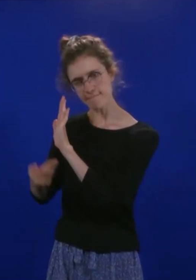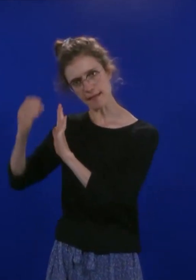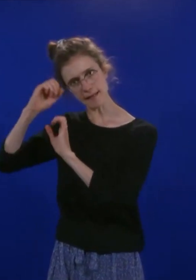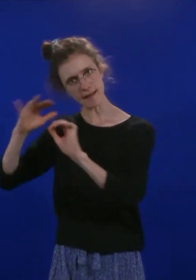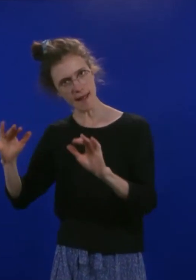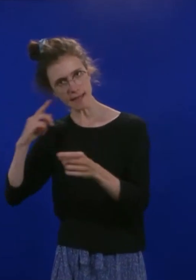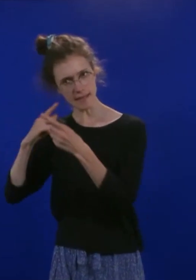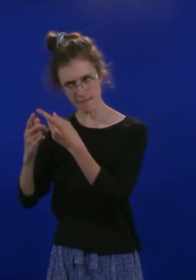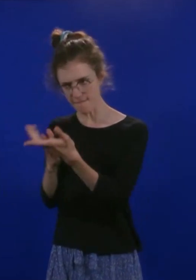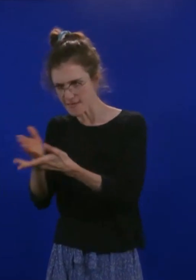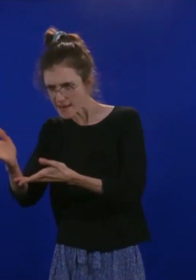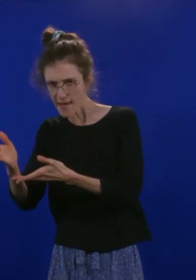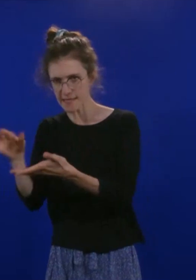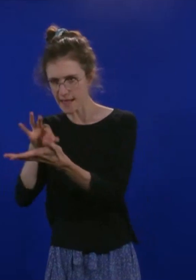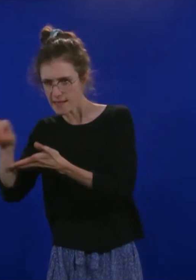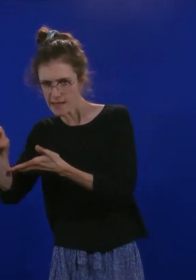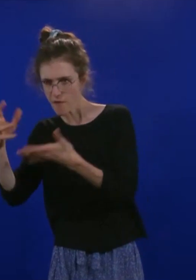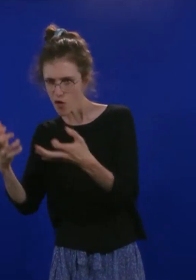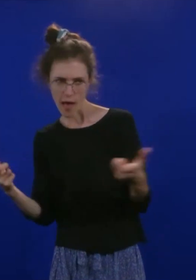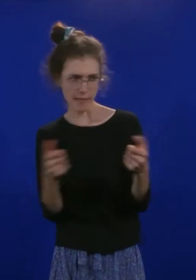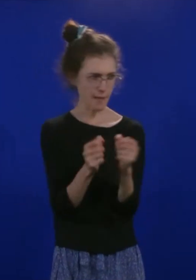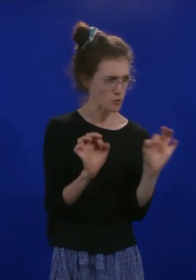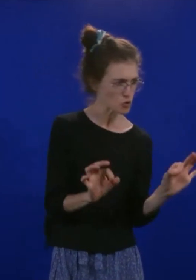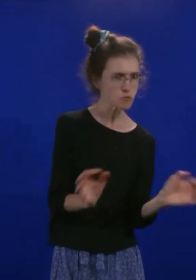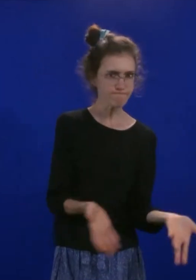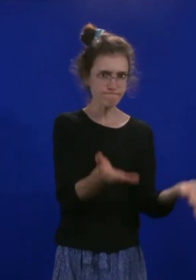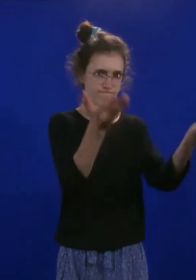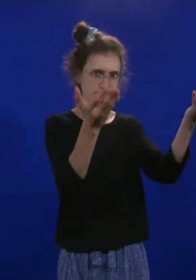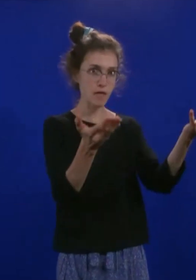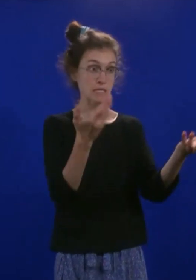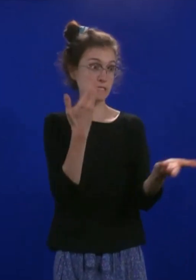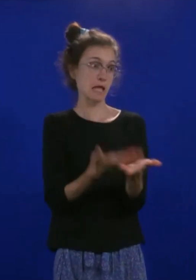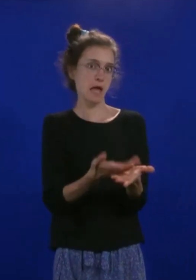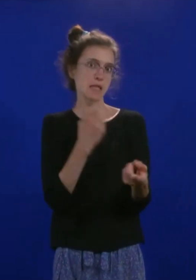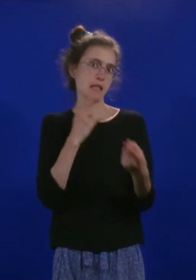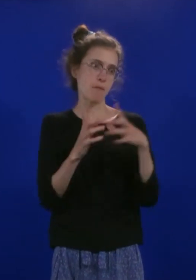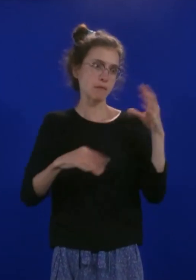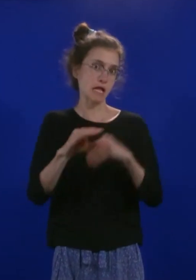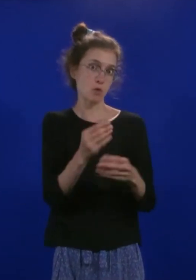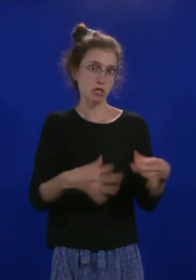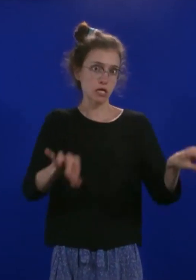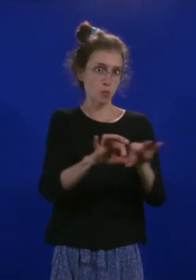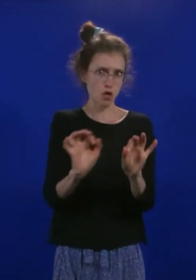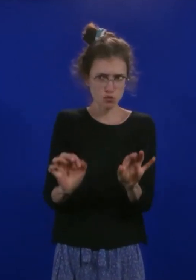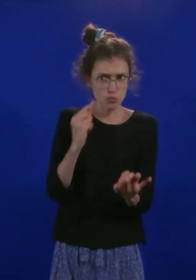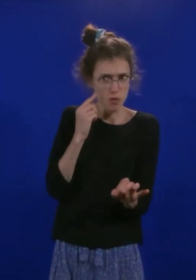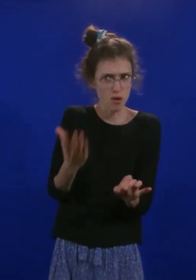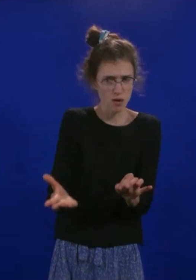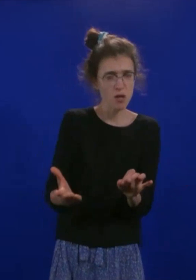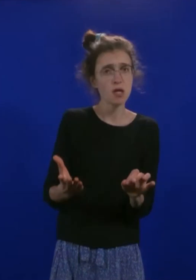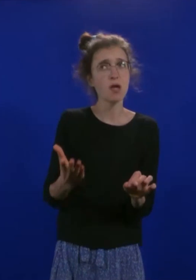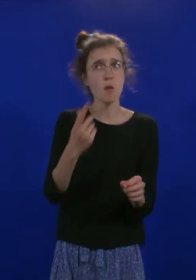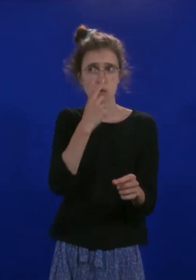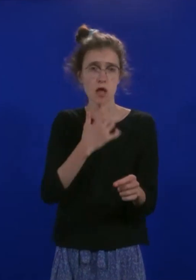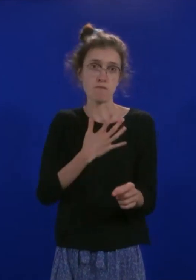que de vouloir orienter l'économie. Je crois que c'est tout simplement de l'aménagement du territoire et je crois que d'ailleurs l'échelon national serait bien